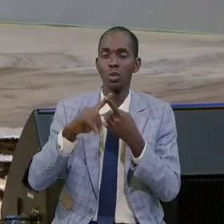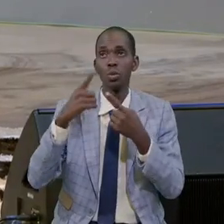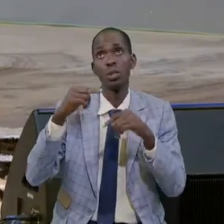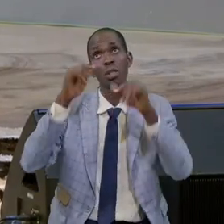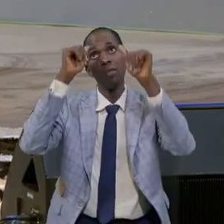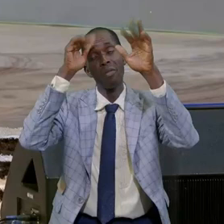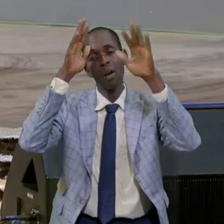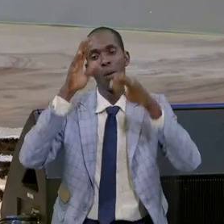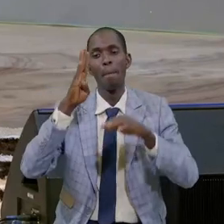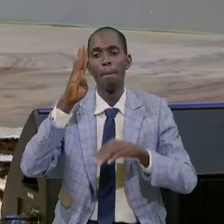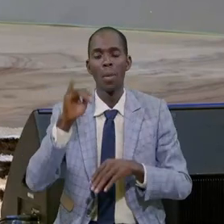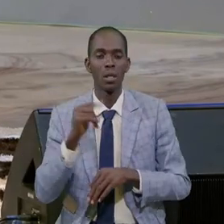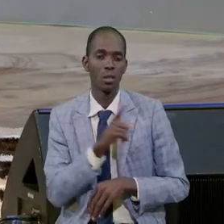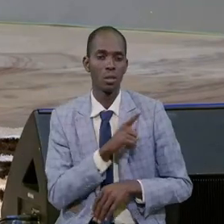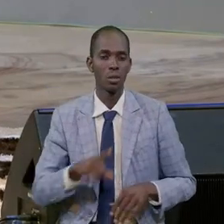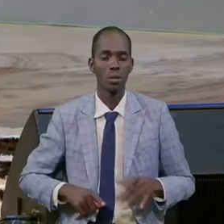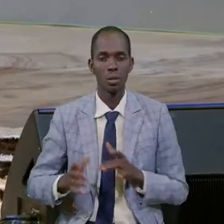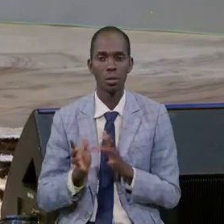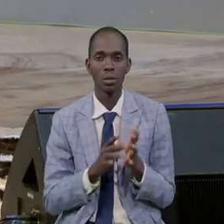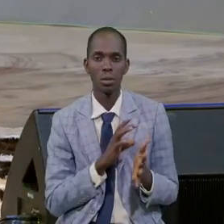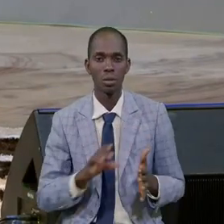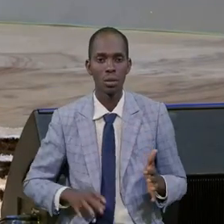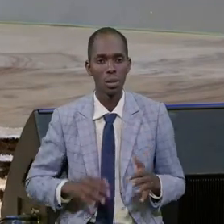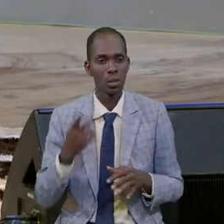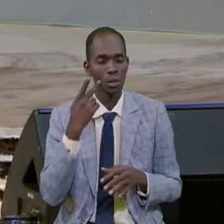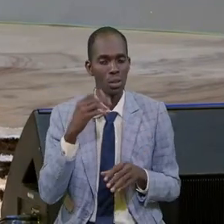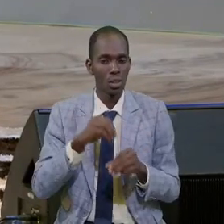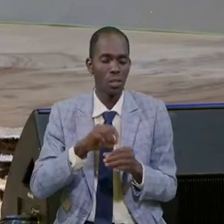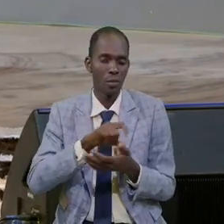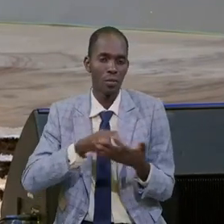actions de grâce à Dieu le Père.